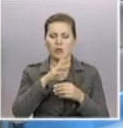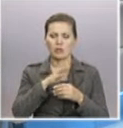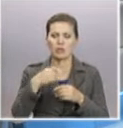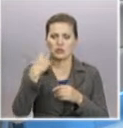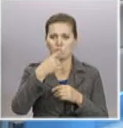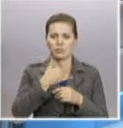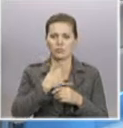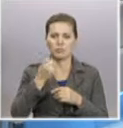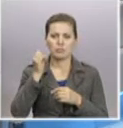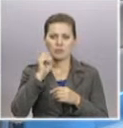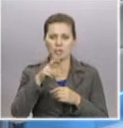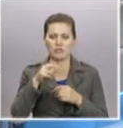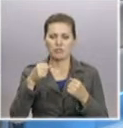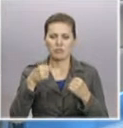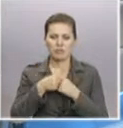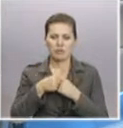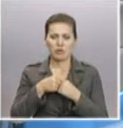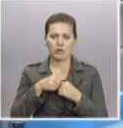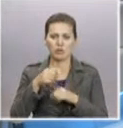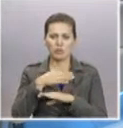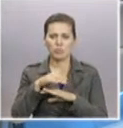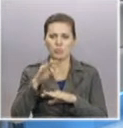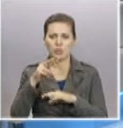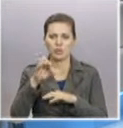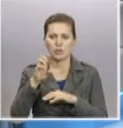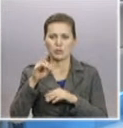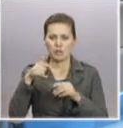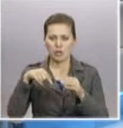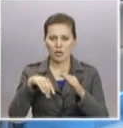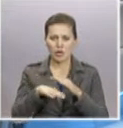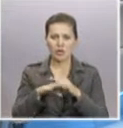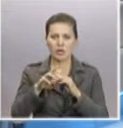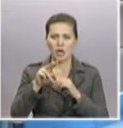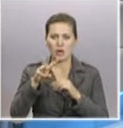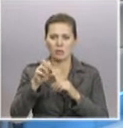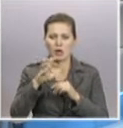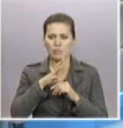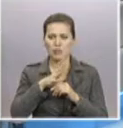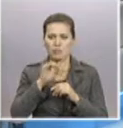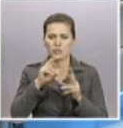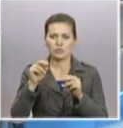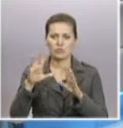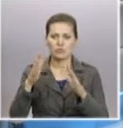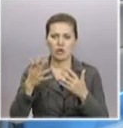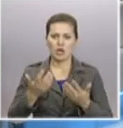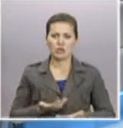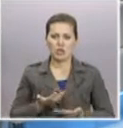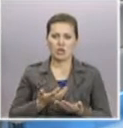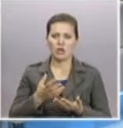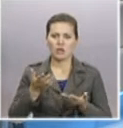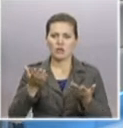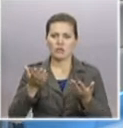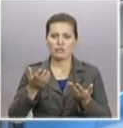вот у меня племянник попал в аварию, там на улице Толеби, там была яма, он вообще по счастливой случайности остался жив.